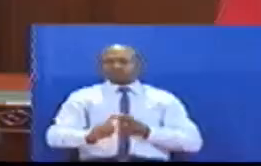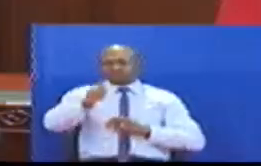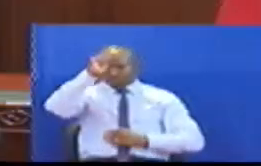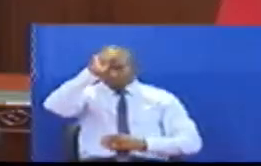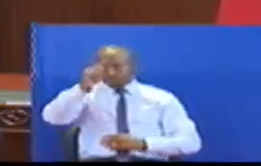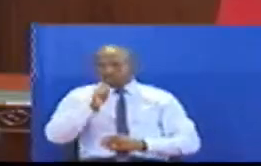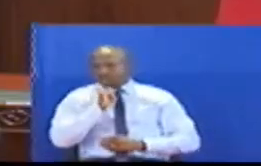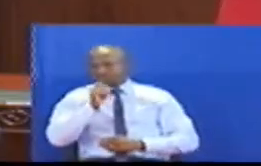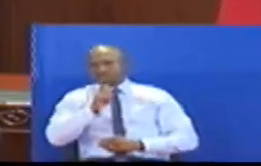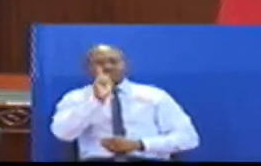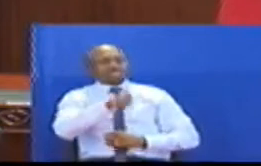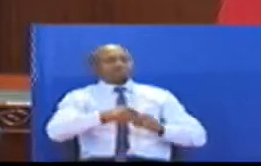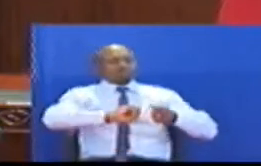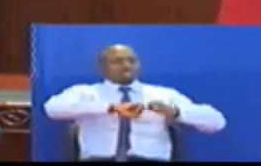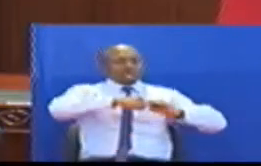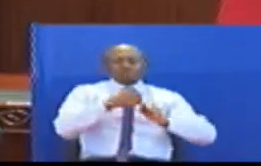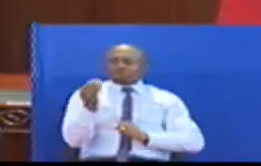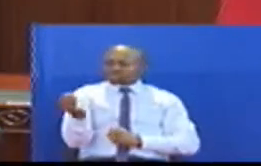bado ziko changamoto chache ambazo ningependa